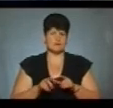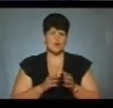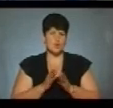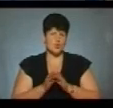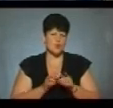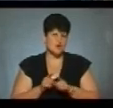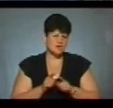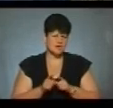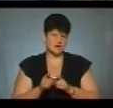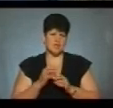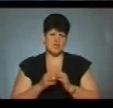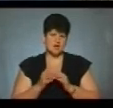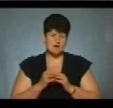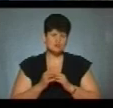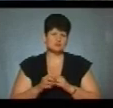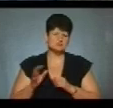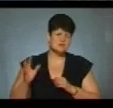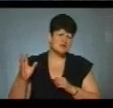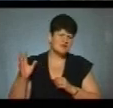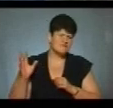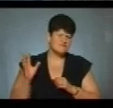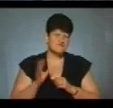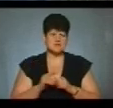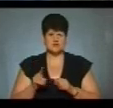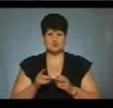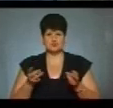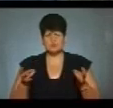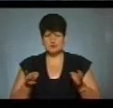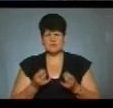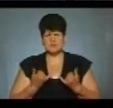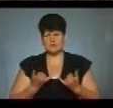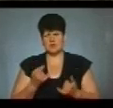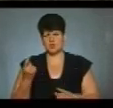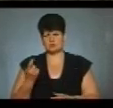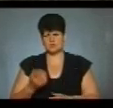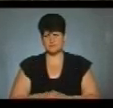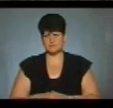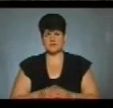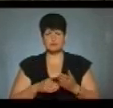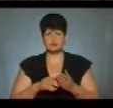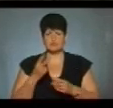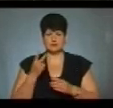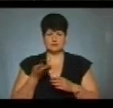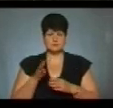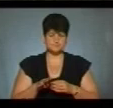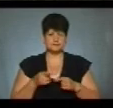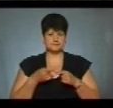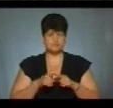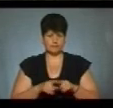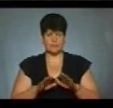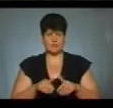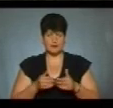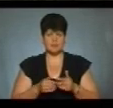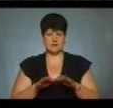капуста, ну все, яке необхідне для господарства. За допомогою двох одиниць техніки, які надали